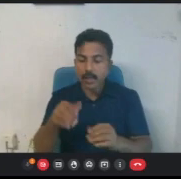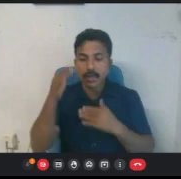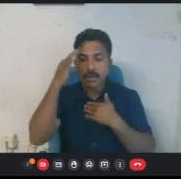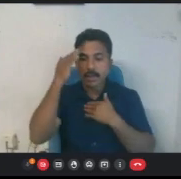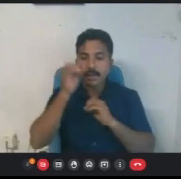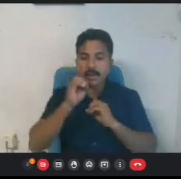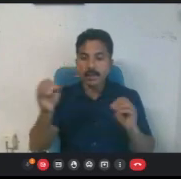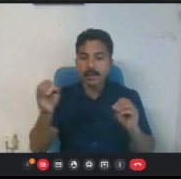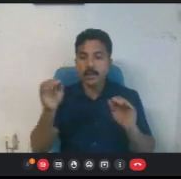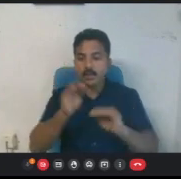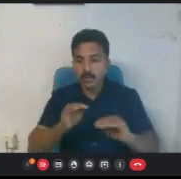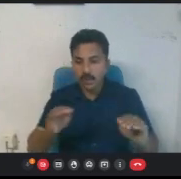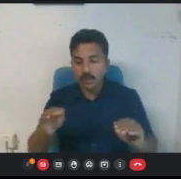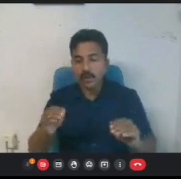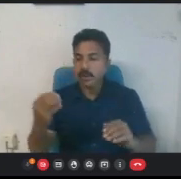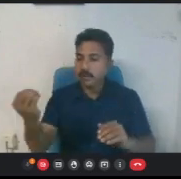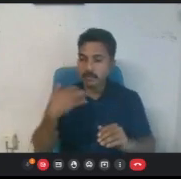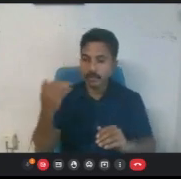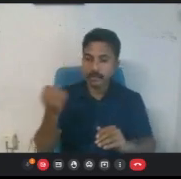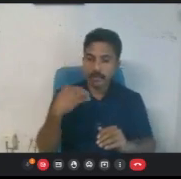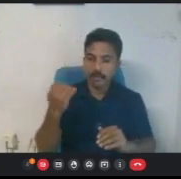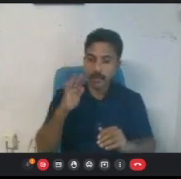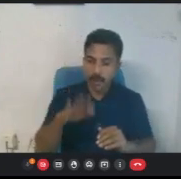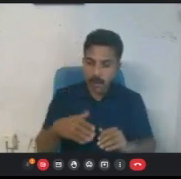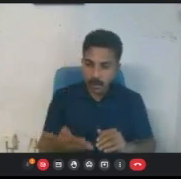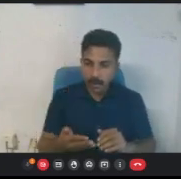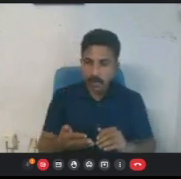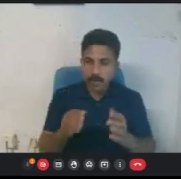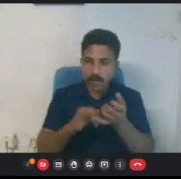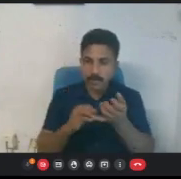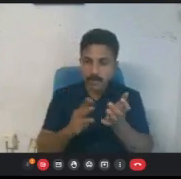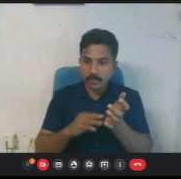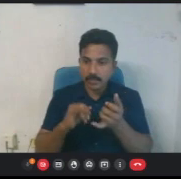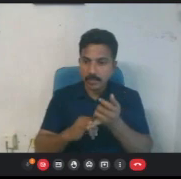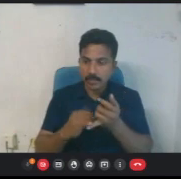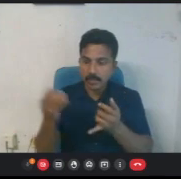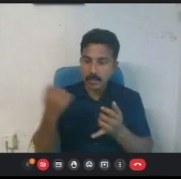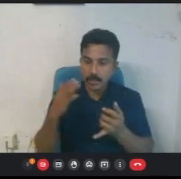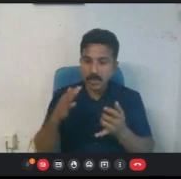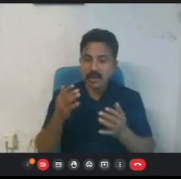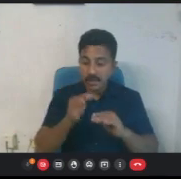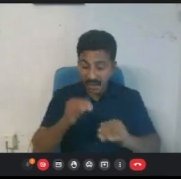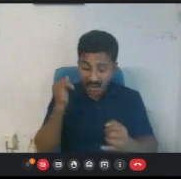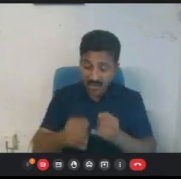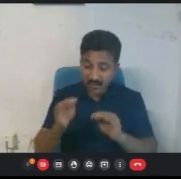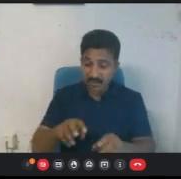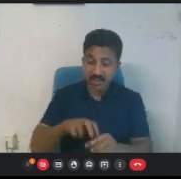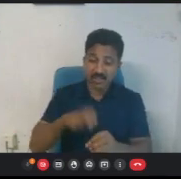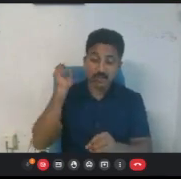നിന്ന് മെസ്സേജുകൾ കുട്ടികൾക്ക് വന്നുകൊണ്ടിരിക്കും. അപ്പോൾ അവസാനം കുട്ടികൾ ഇതിൽ നിന്ന് ആ മേഖലയിൽ നിന്ന് തന്നെ മാറിപ്പോകുന്നതായിട്ടാണ്